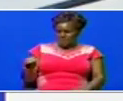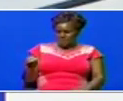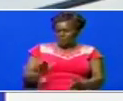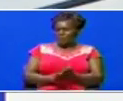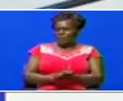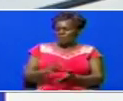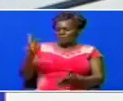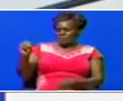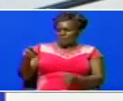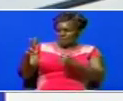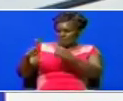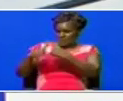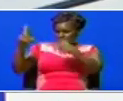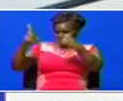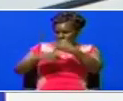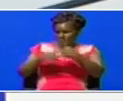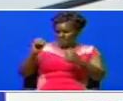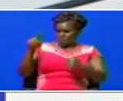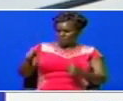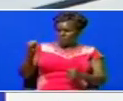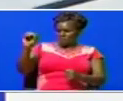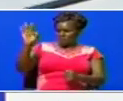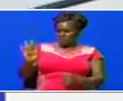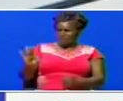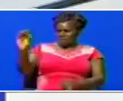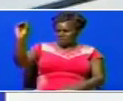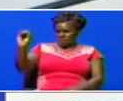98.99%. Michael Maura, 96, 0.03%.